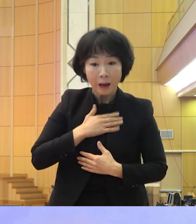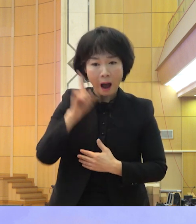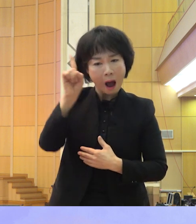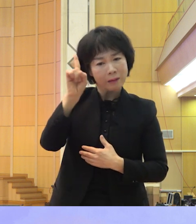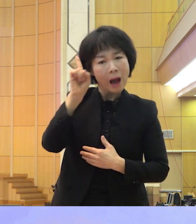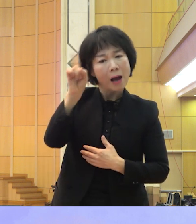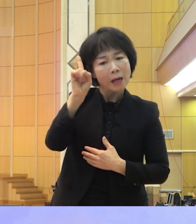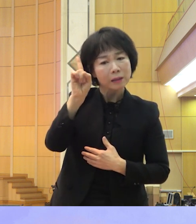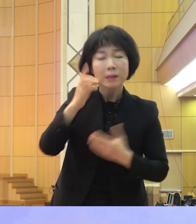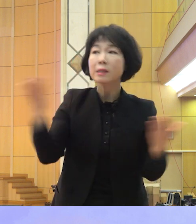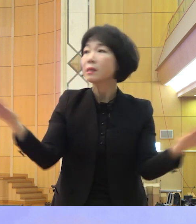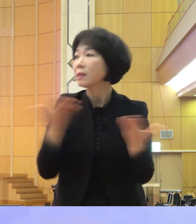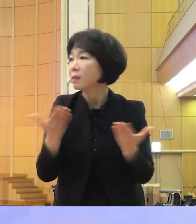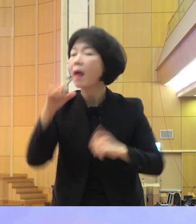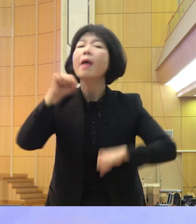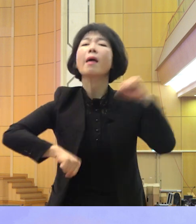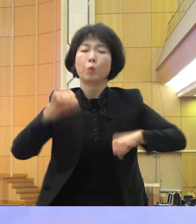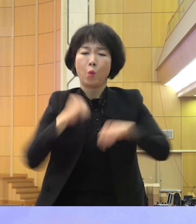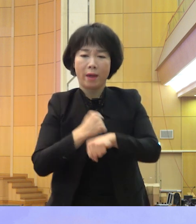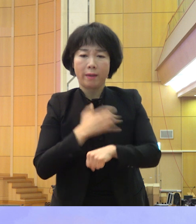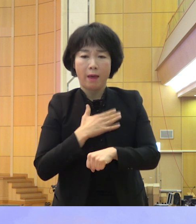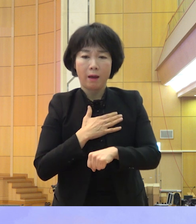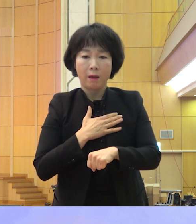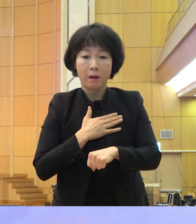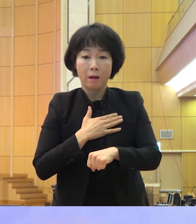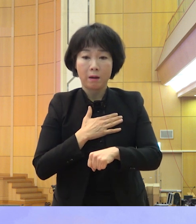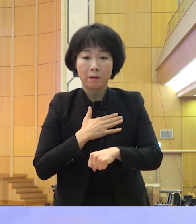내가 한 가지 일을 행하매,